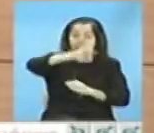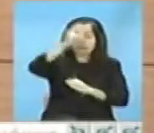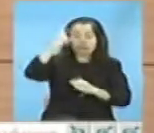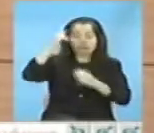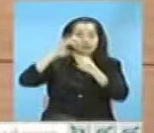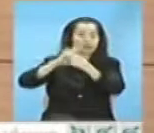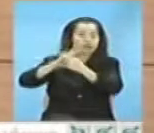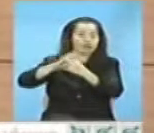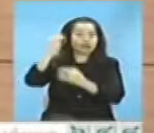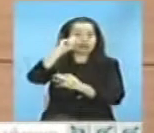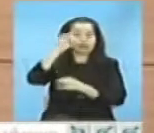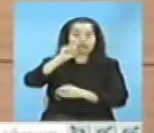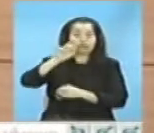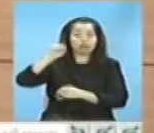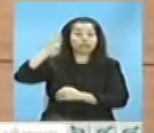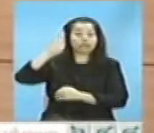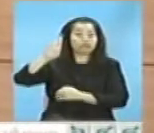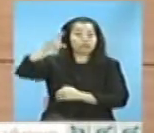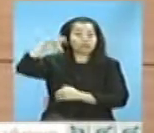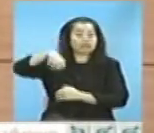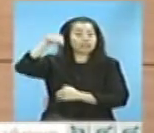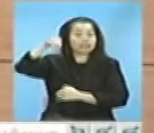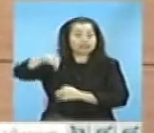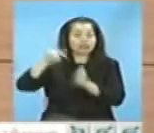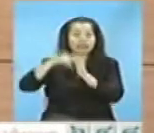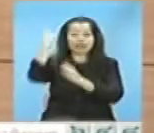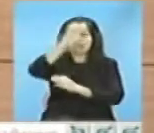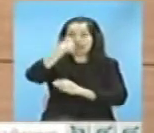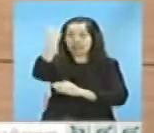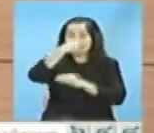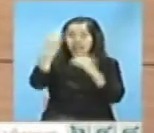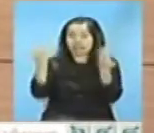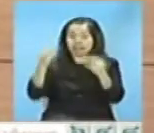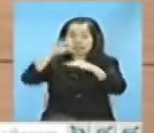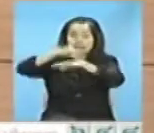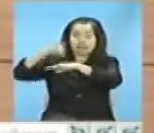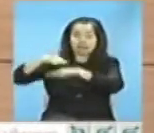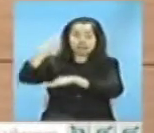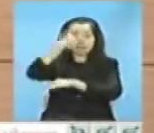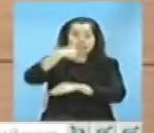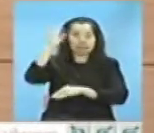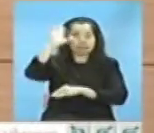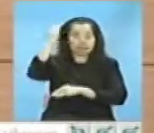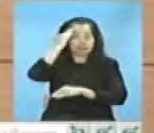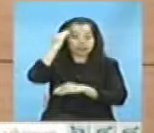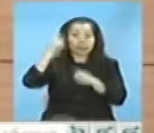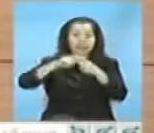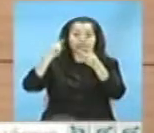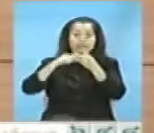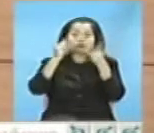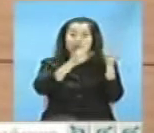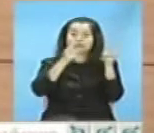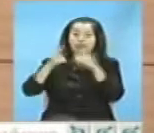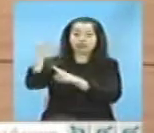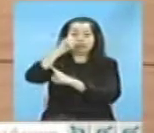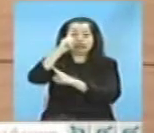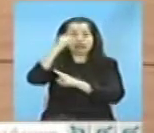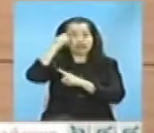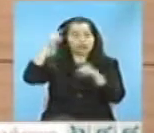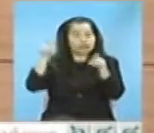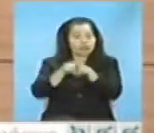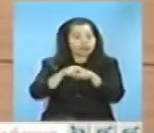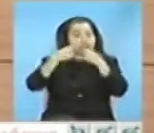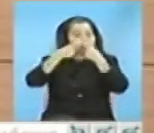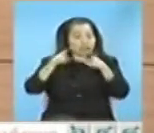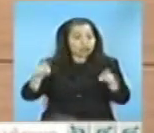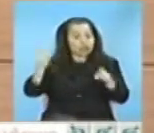ลว่าสภาร่างรัฐธรรมนูญนั้นจะเป็นผู้ใดก็ยังไม่ทราบและจะมีกระบวนการอย่างไรเขาจะเห็นด้วยกับสิ่งที่เ